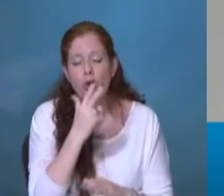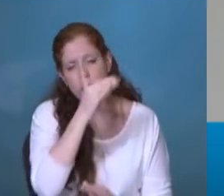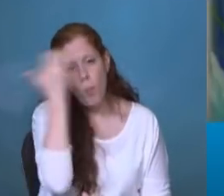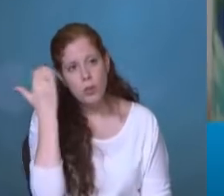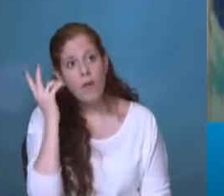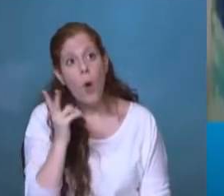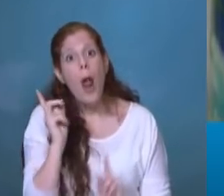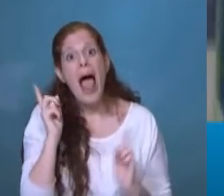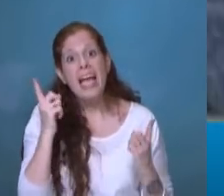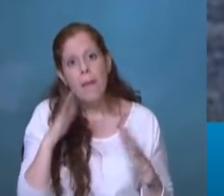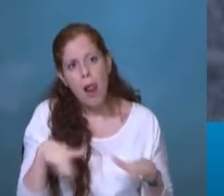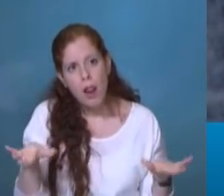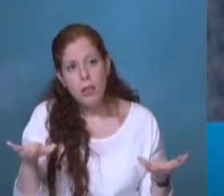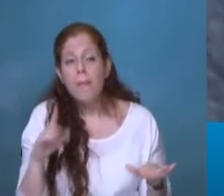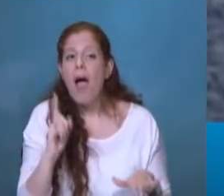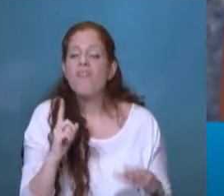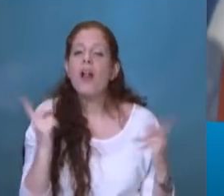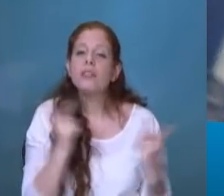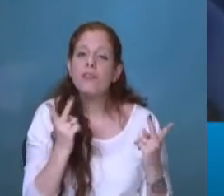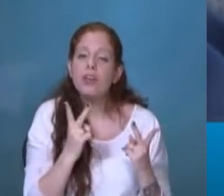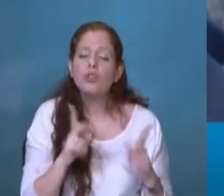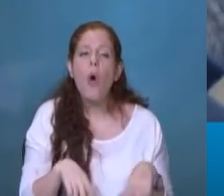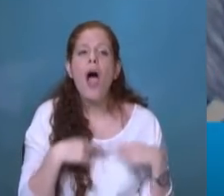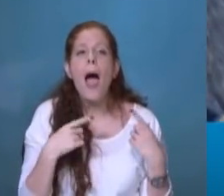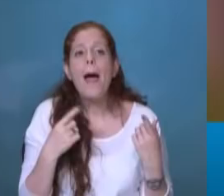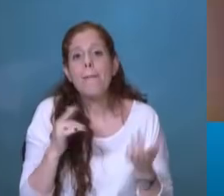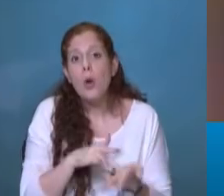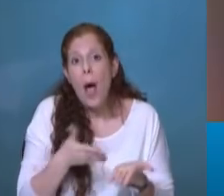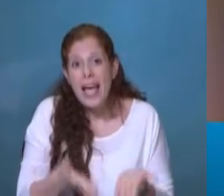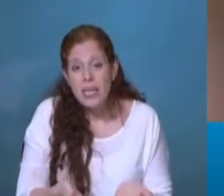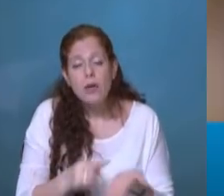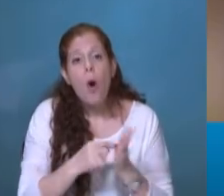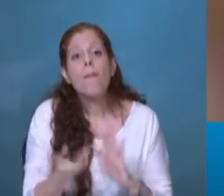הילדים. אבל אין ספק שאורח החיים הנוכחי גורם